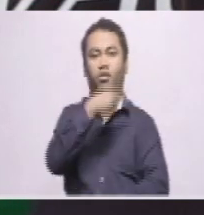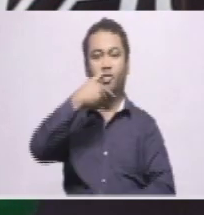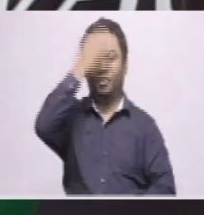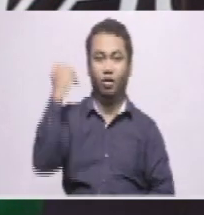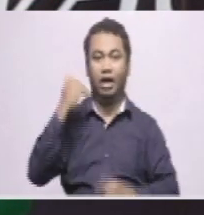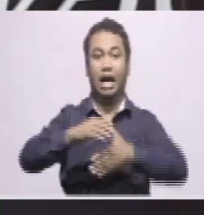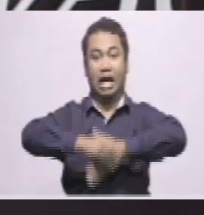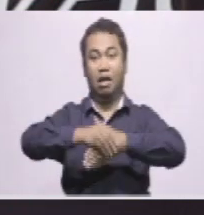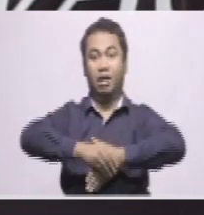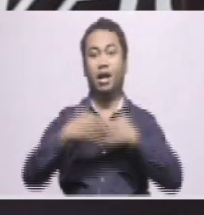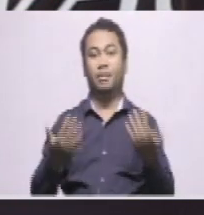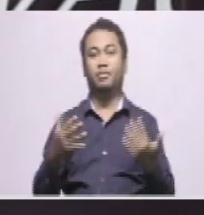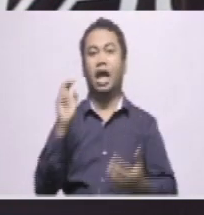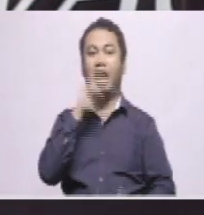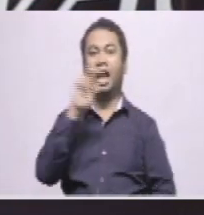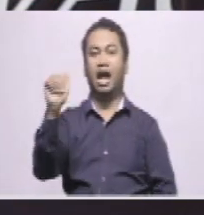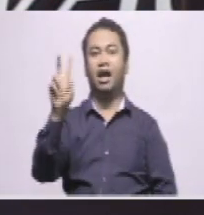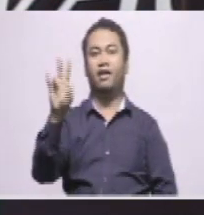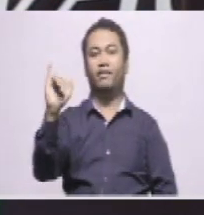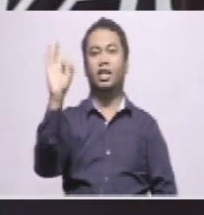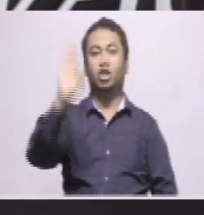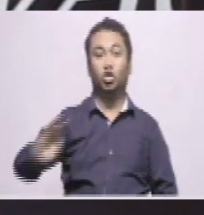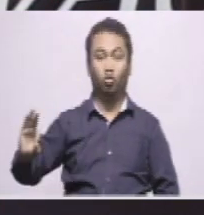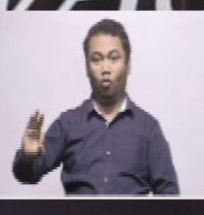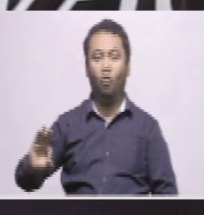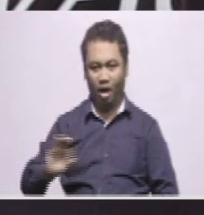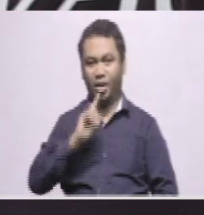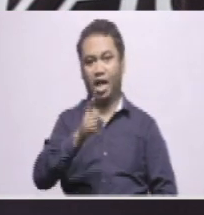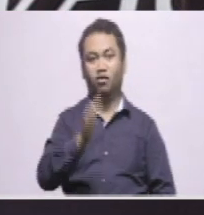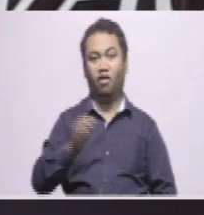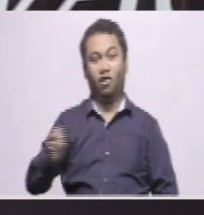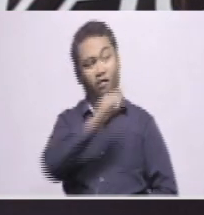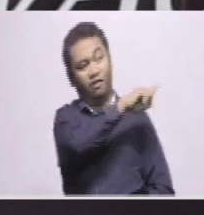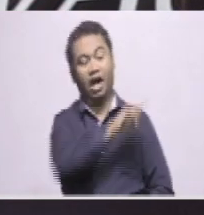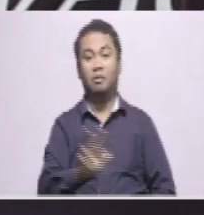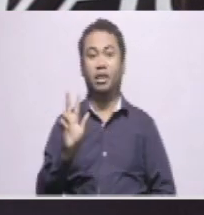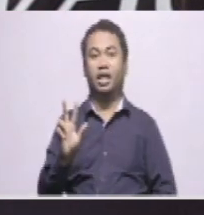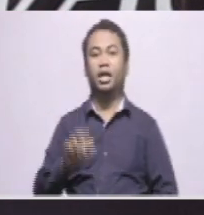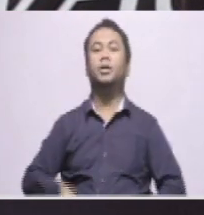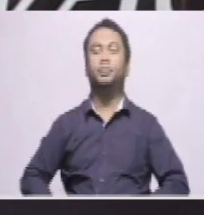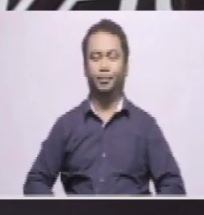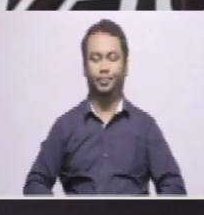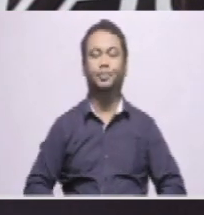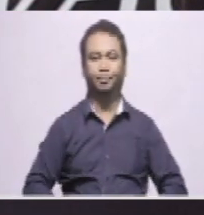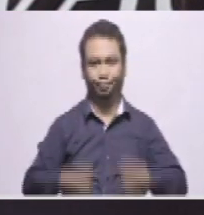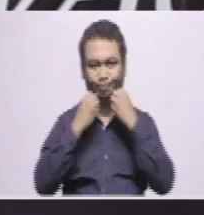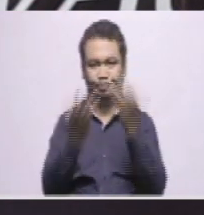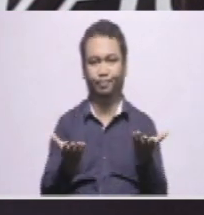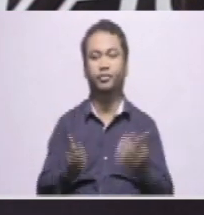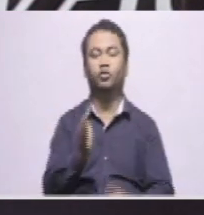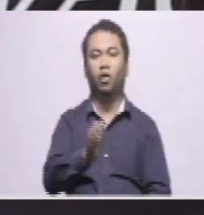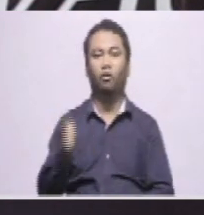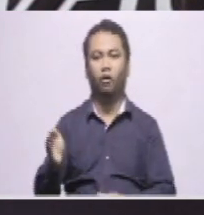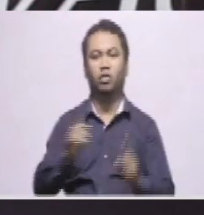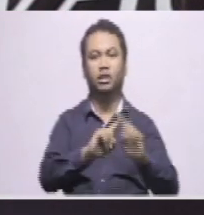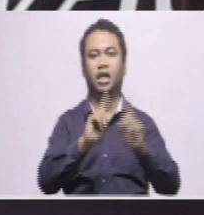namana Avisoa Randriamampandry no isolo toerana eto avy eo izy amin'ny telo ora tolakandro hitondra izay vaovao samihafa momba